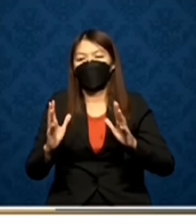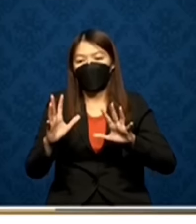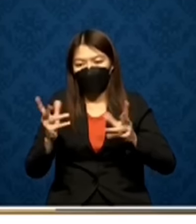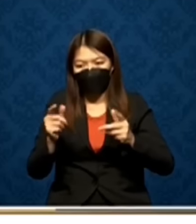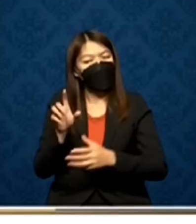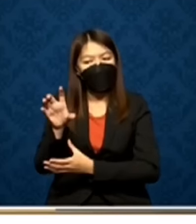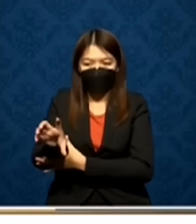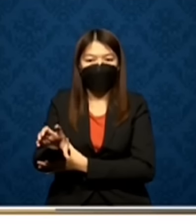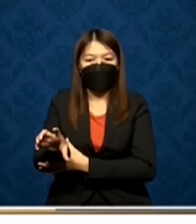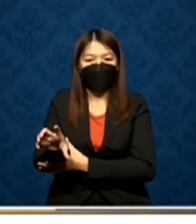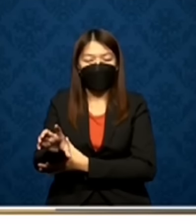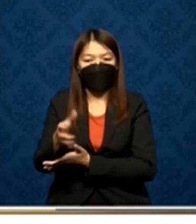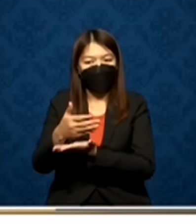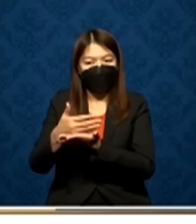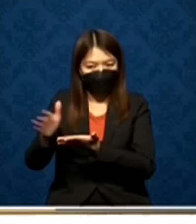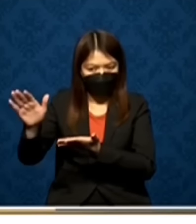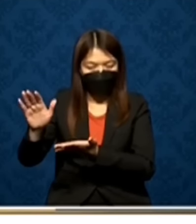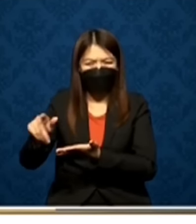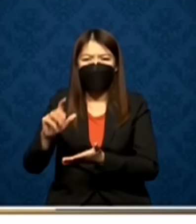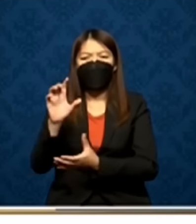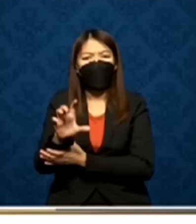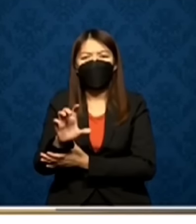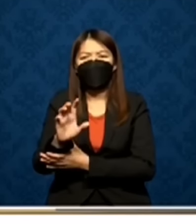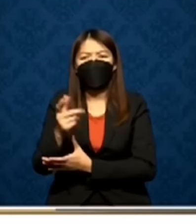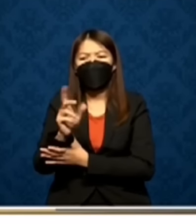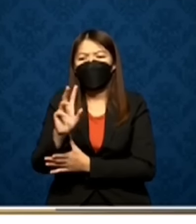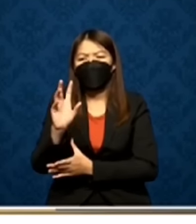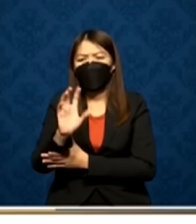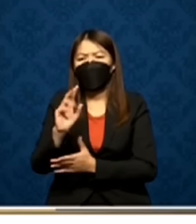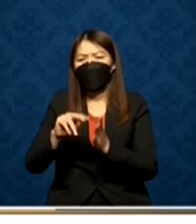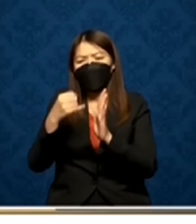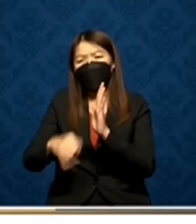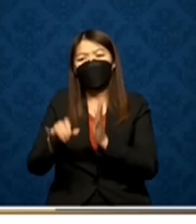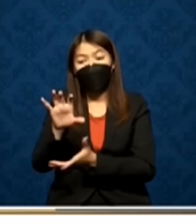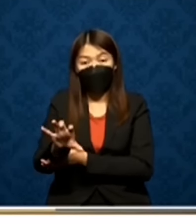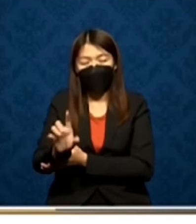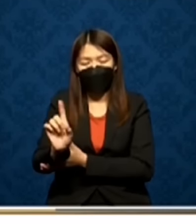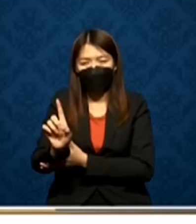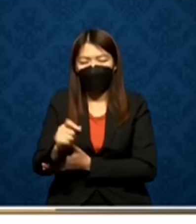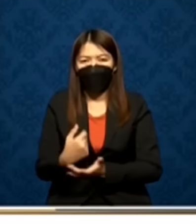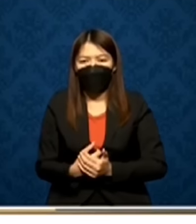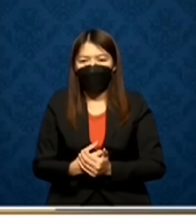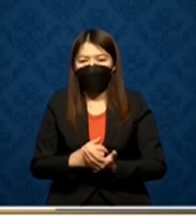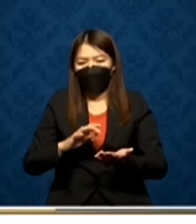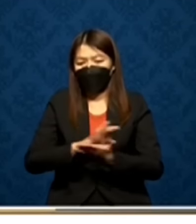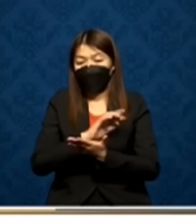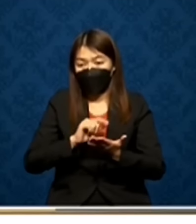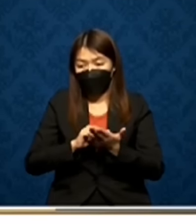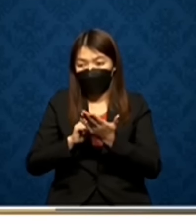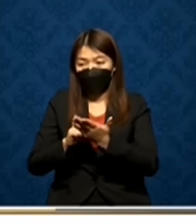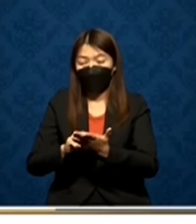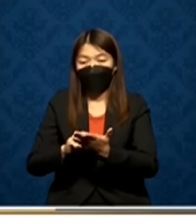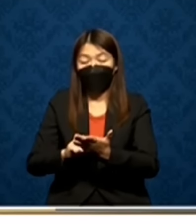คดีนะการบังคับคดีก็มีหมายที่อยากจะเรียนว่าทางการรถไฟ